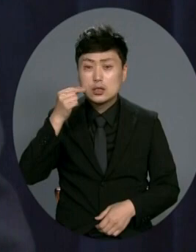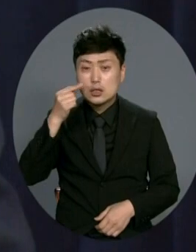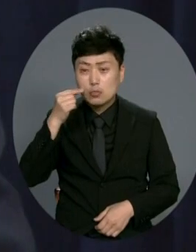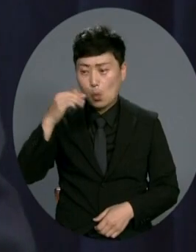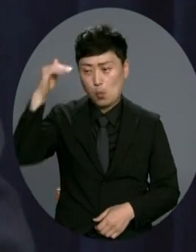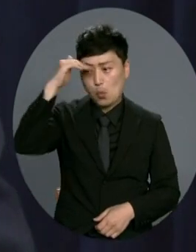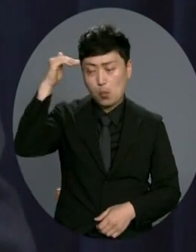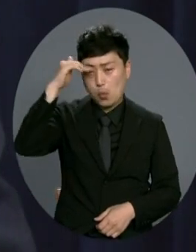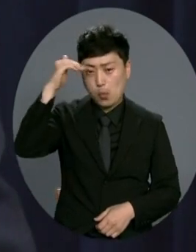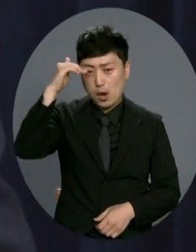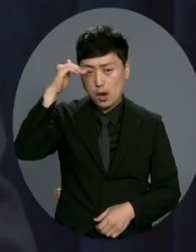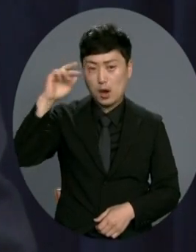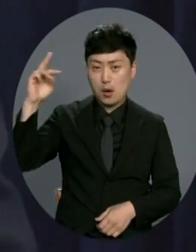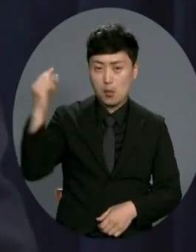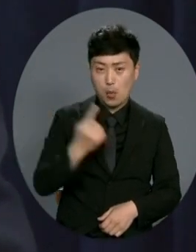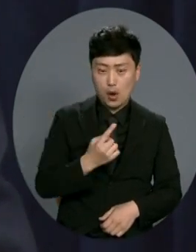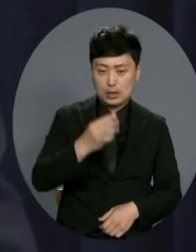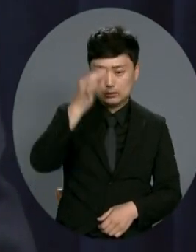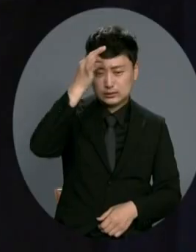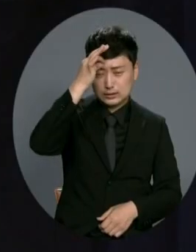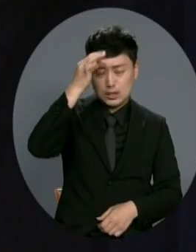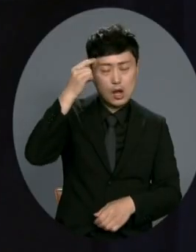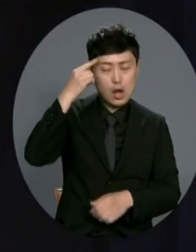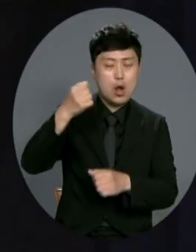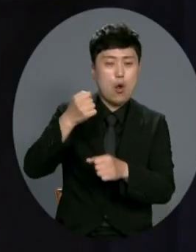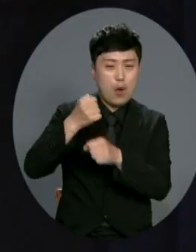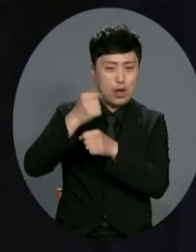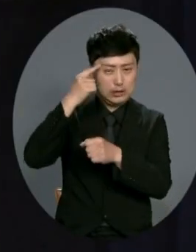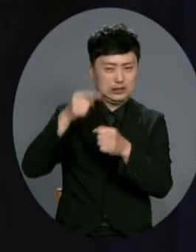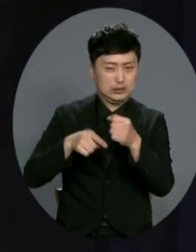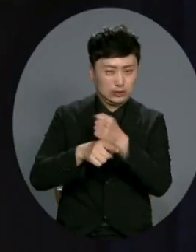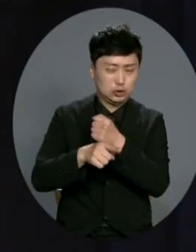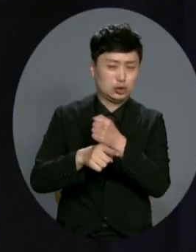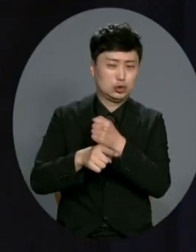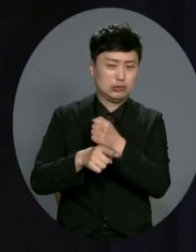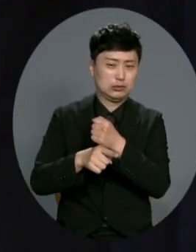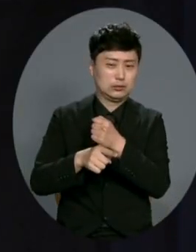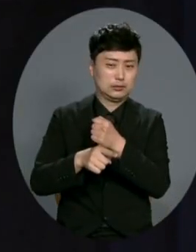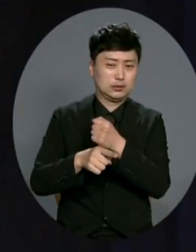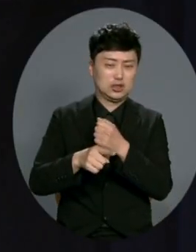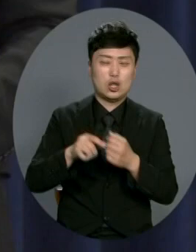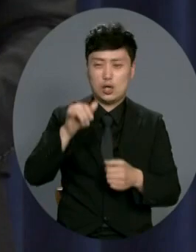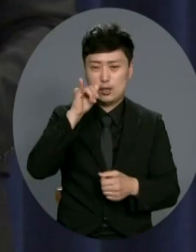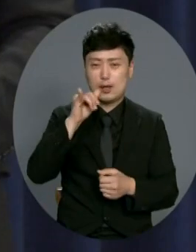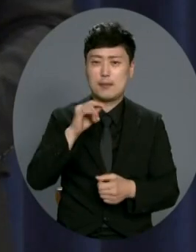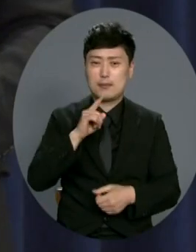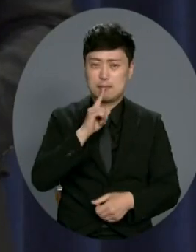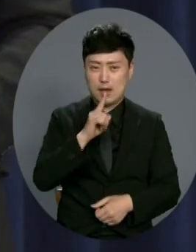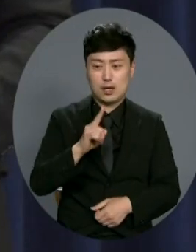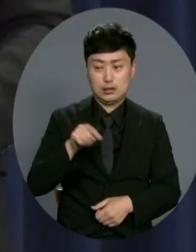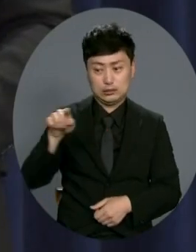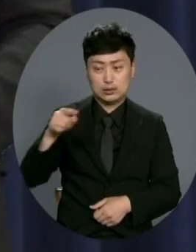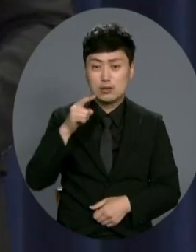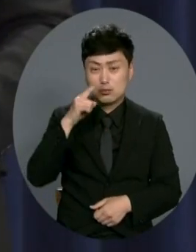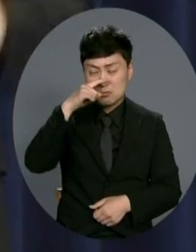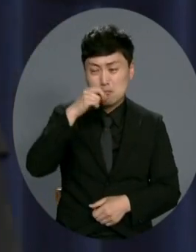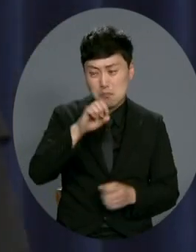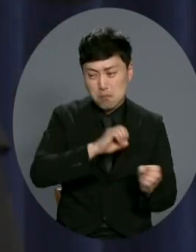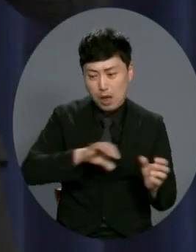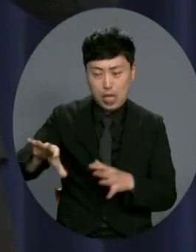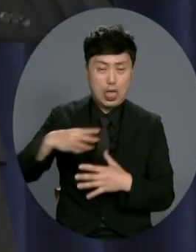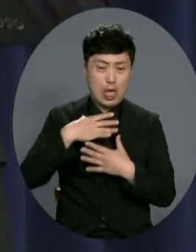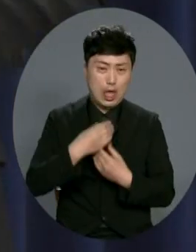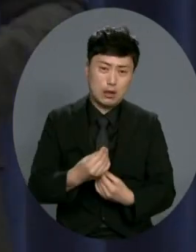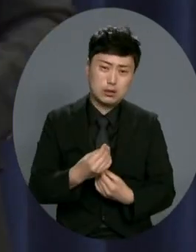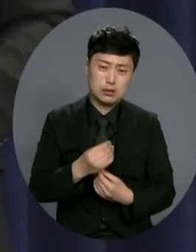통해 과학기술적으로 의미 있는 진전이었다고 밝혔지만 오염수 방류가 정말 안전한지에 대해서는 평가를